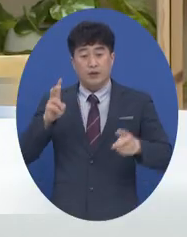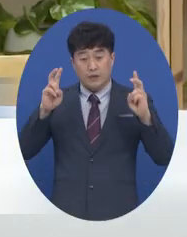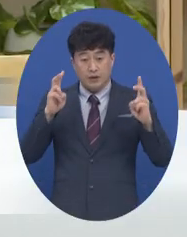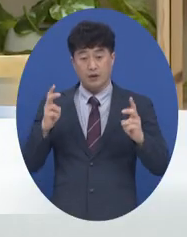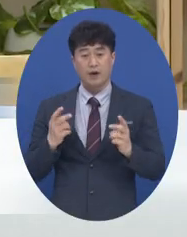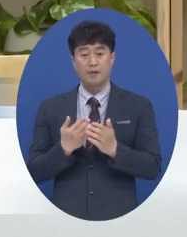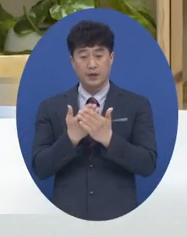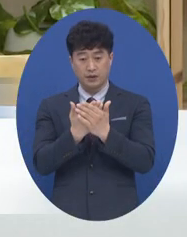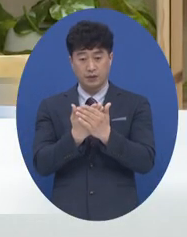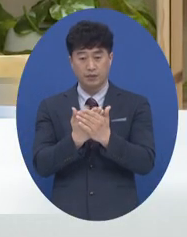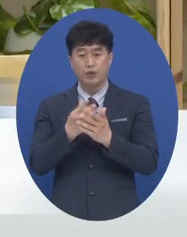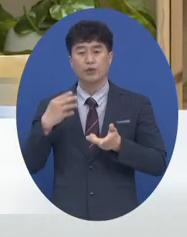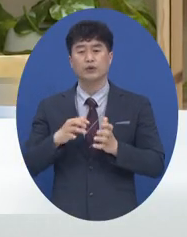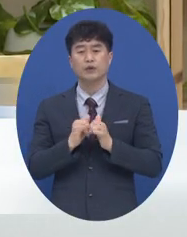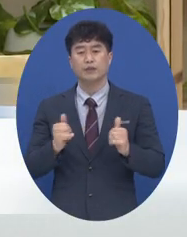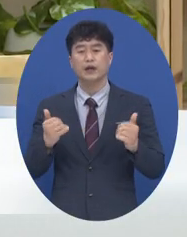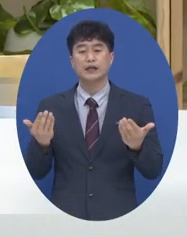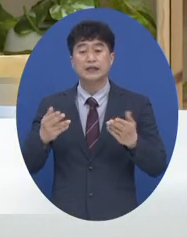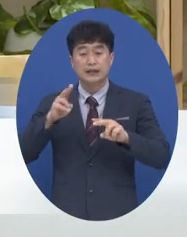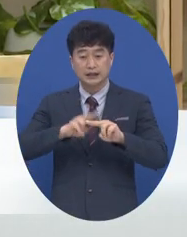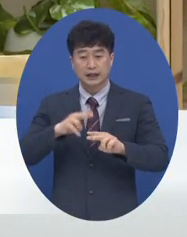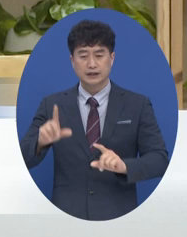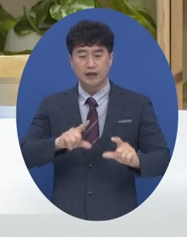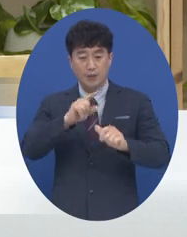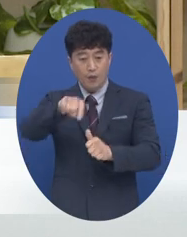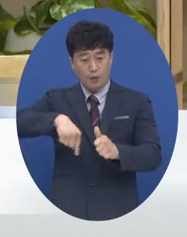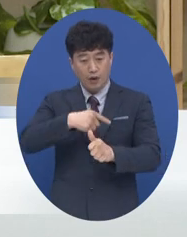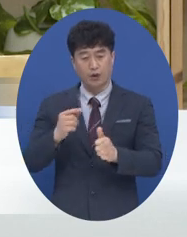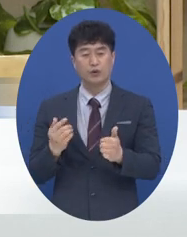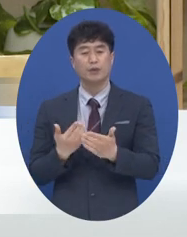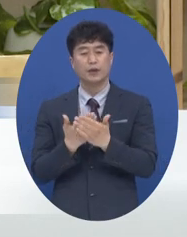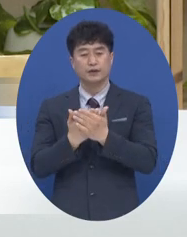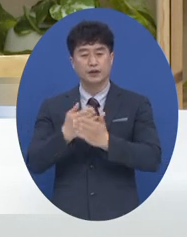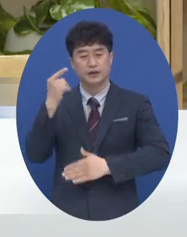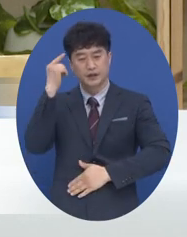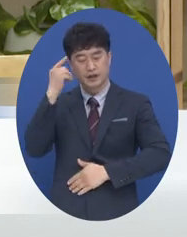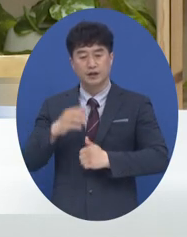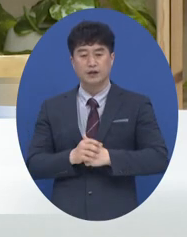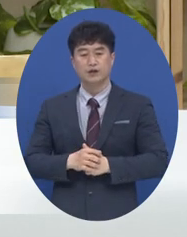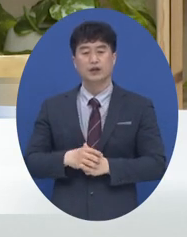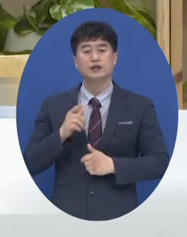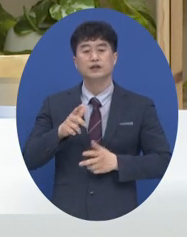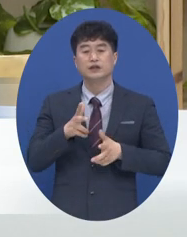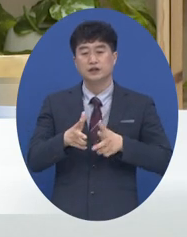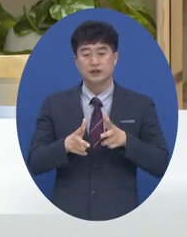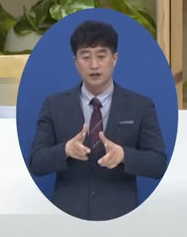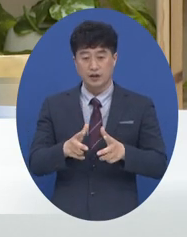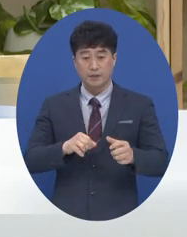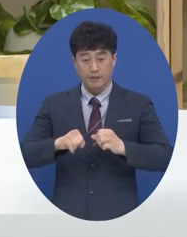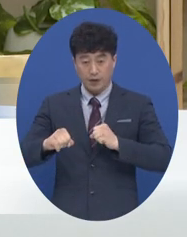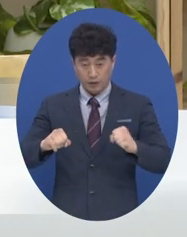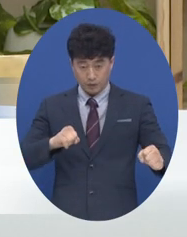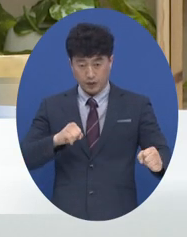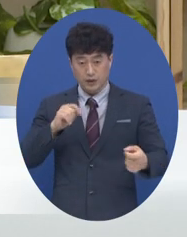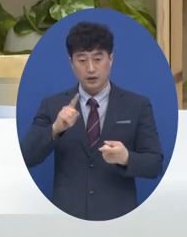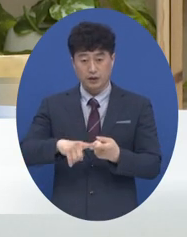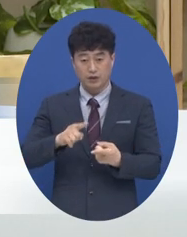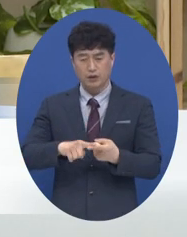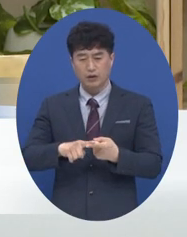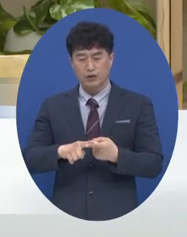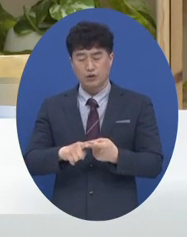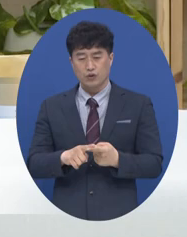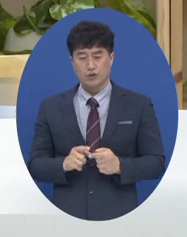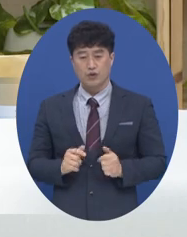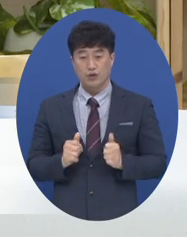성장 발전하면서 우리 도민들의 일자리와 삶의 환경도 개선된다고 생각합니다. 이 사업을 진행함에